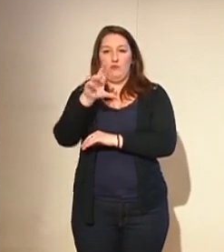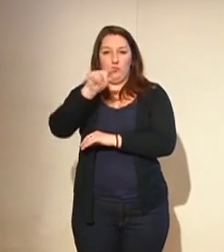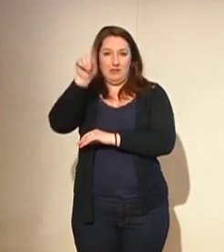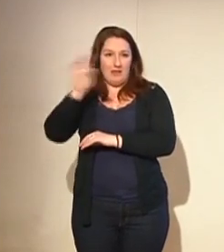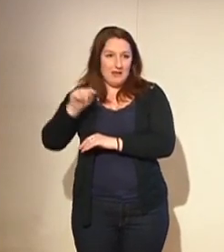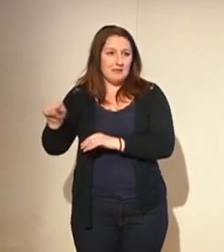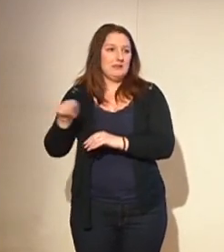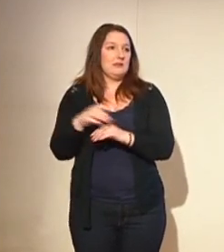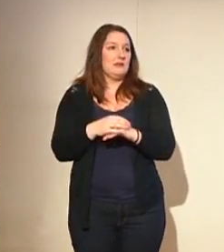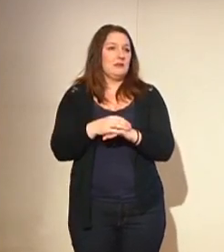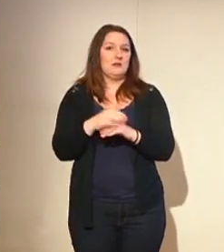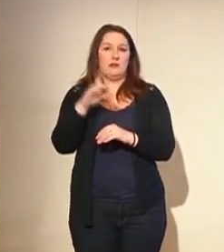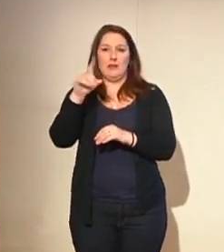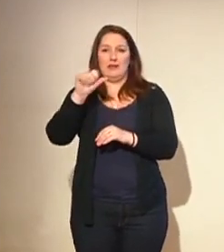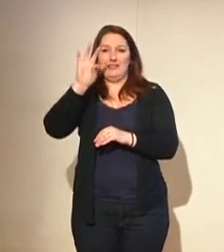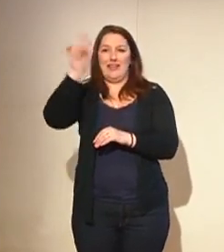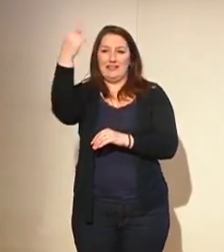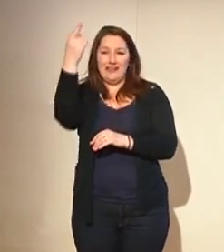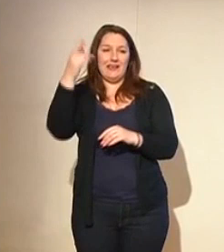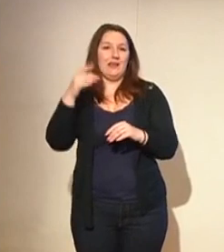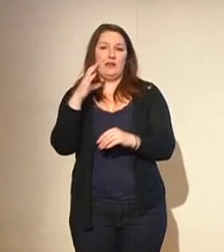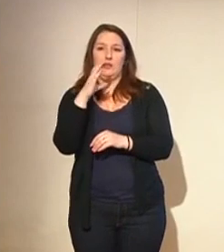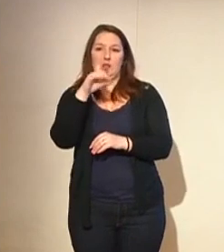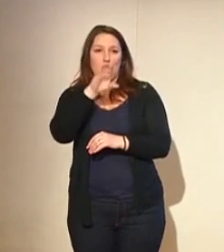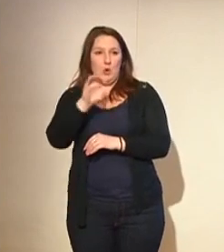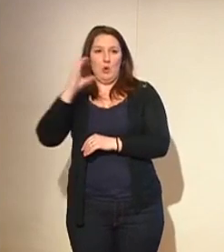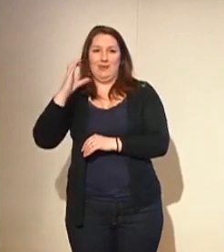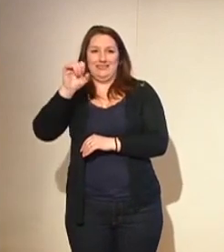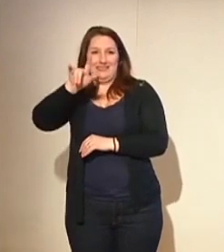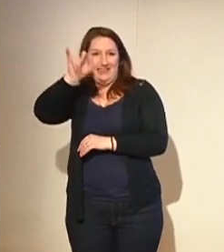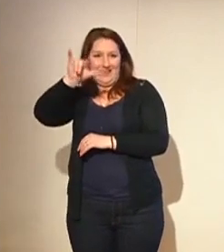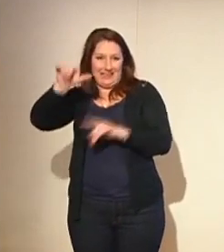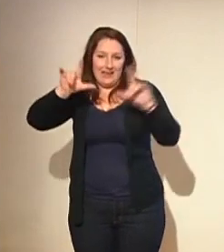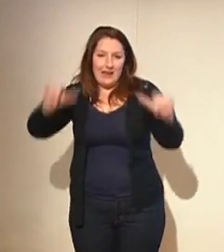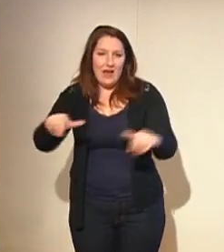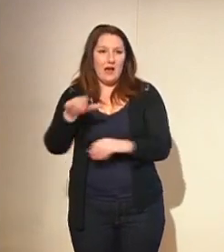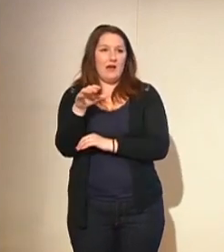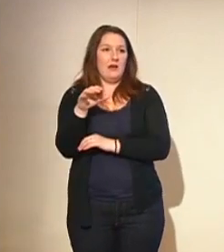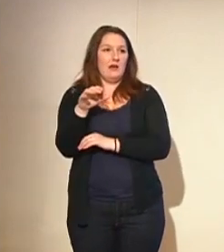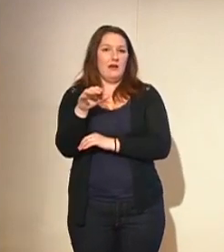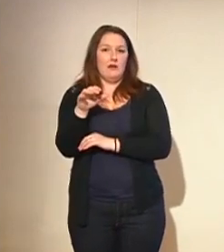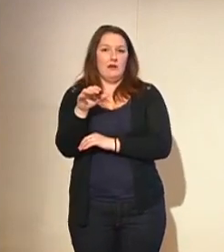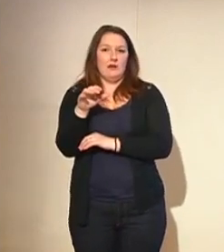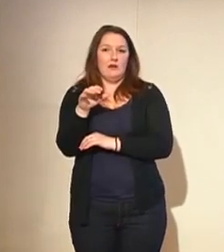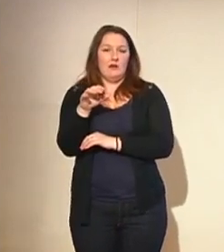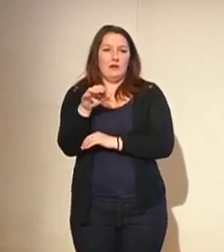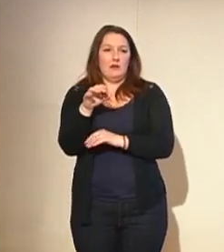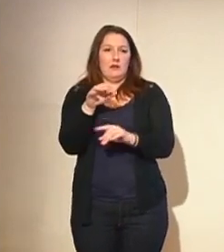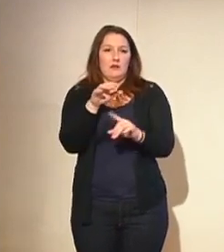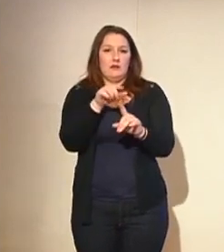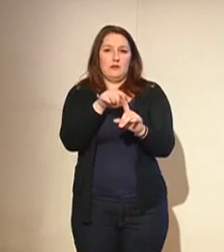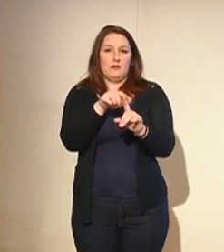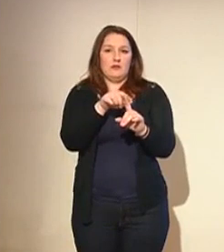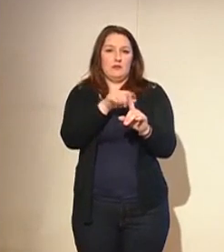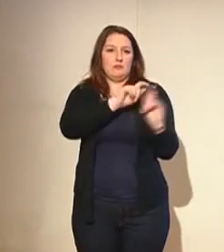Suzanne dat René de sélier Salima qui donne pouvoir à M